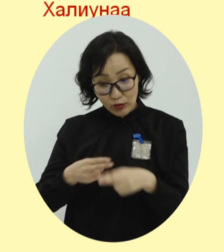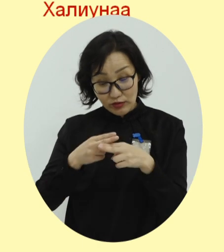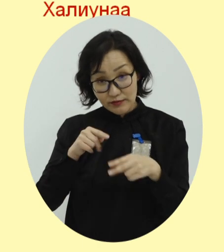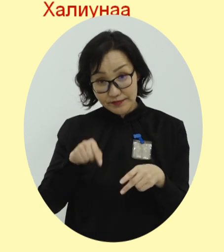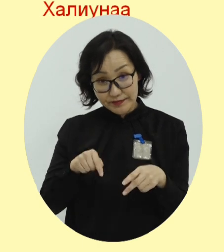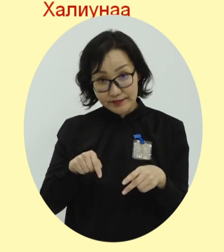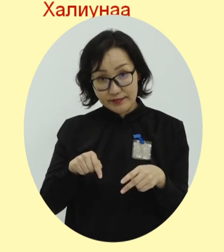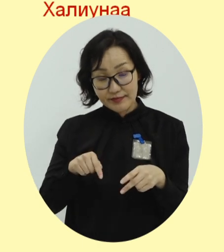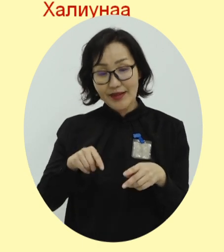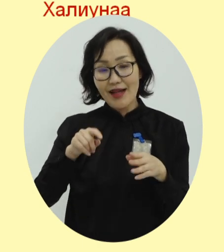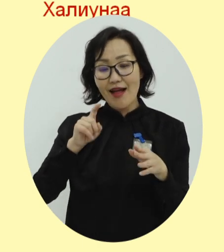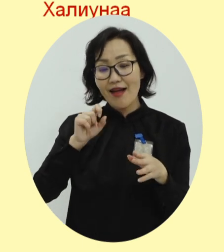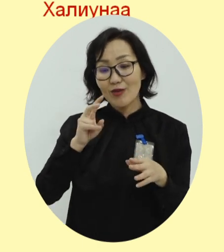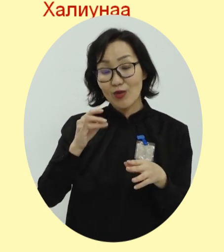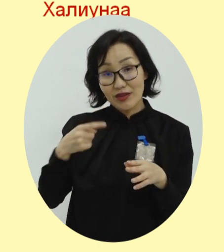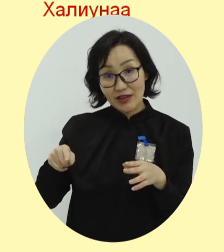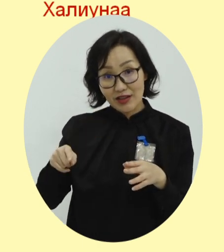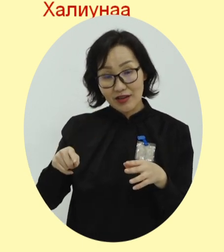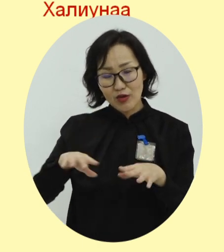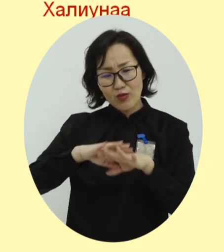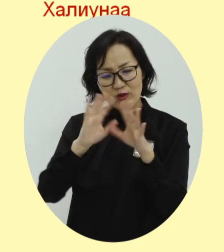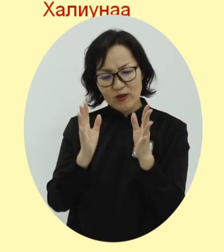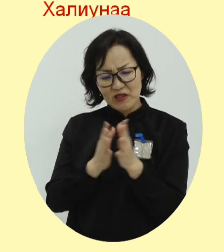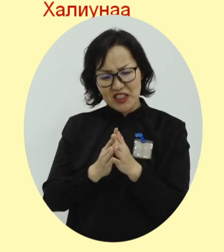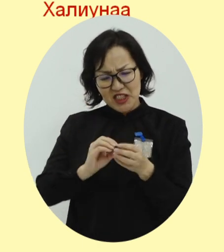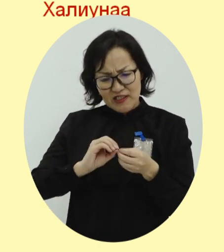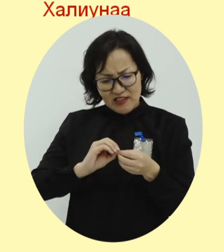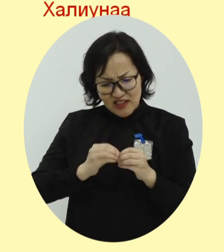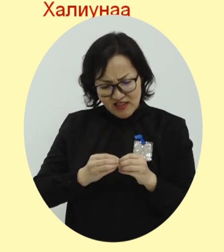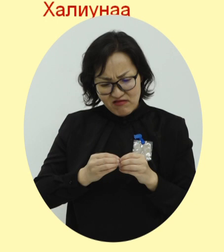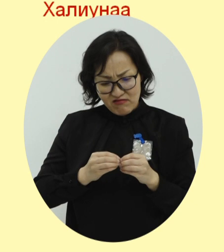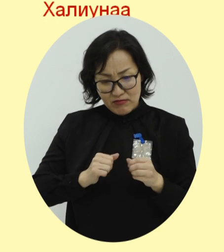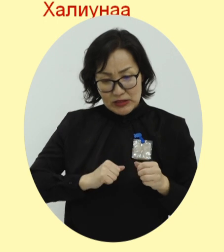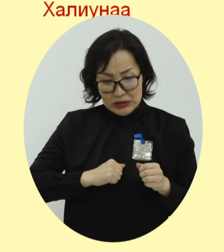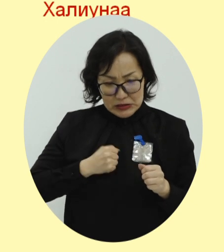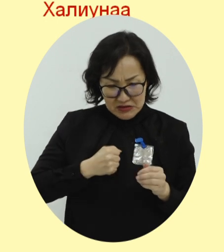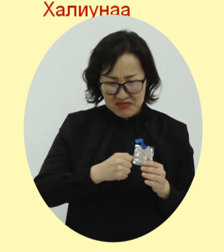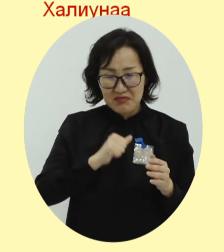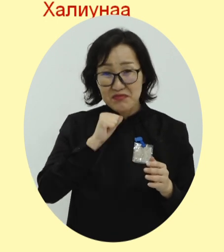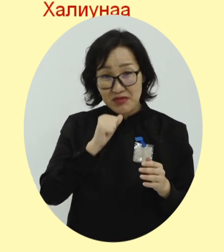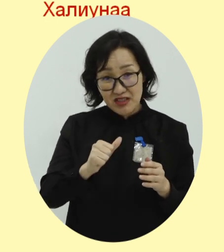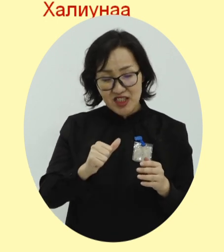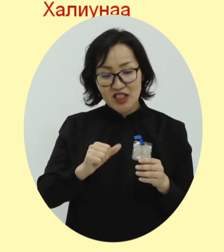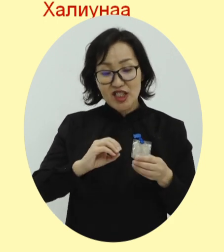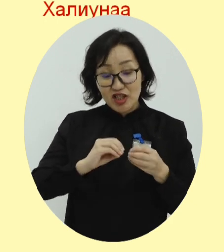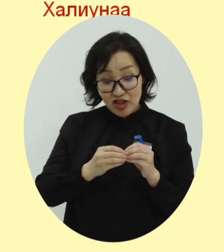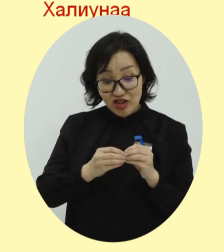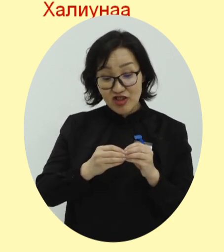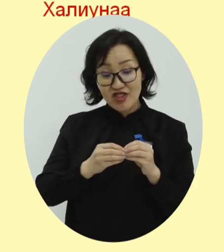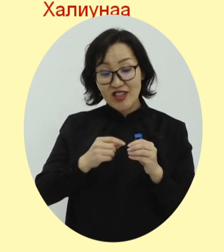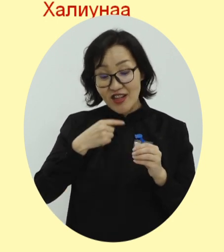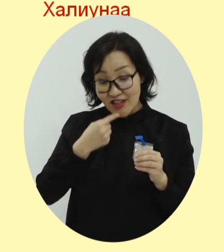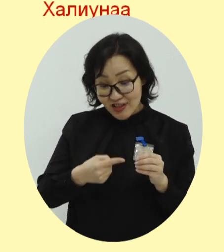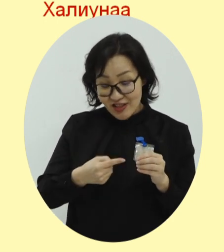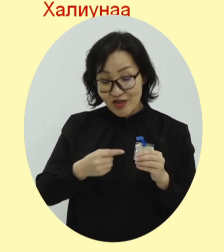Дүгнэлт нь халиуна ер нь бүхнийг хийх гэж зүтгэхтэй биш, харин хэлсэн төлөвлөснөө л хийгээд